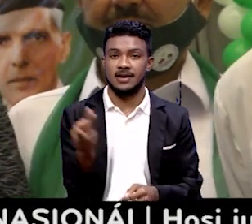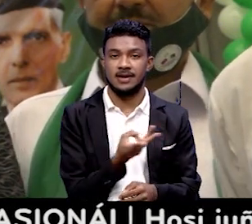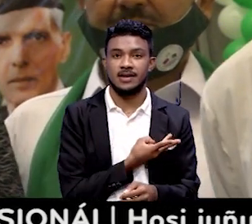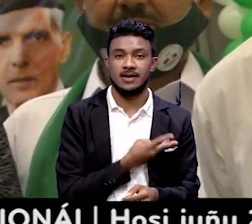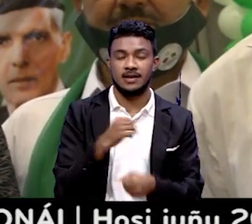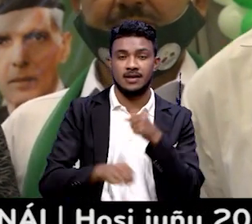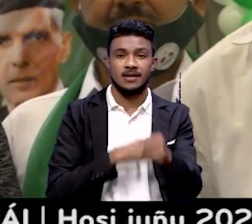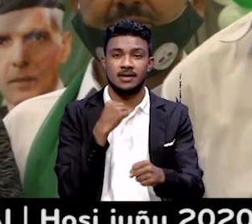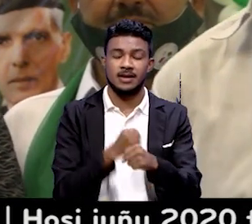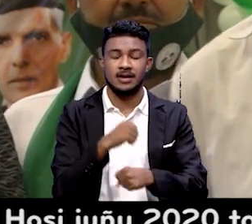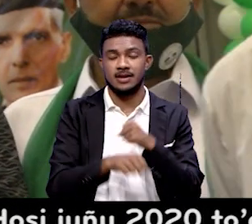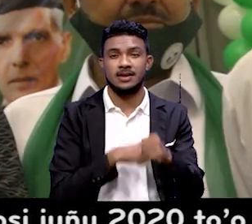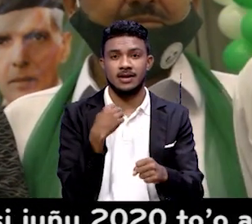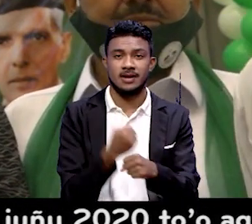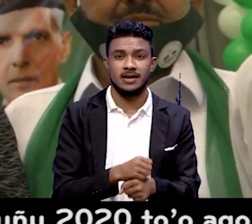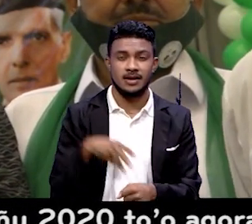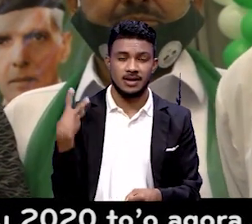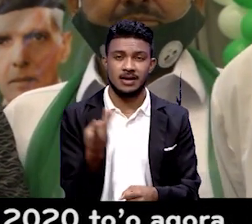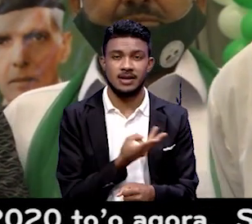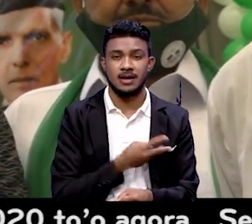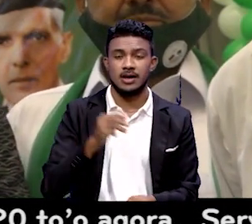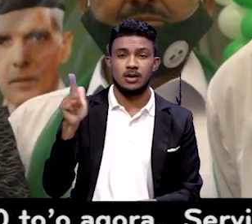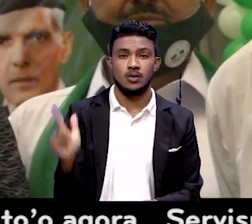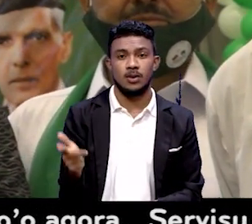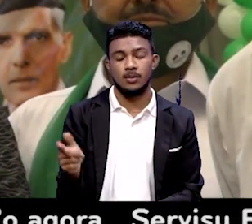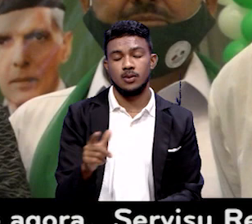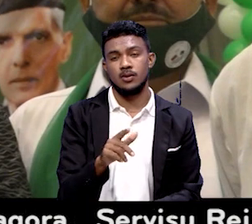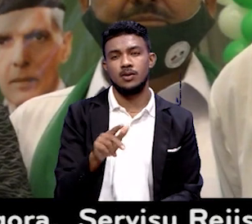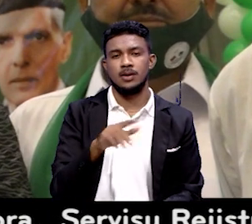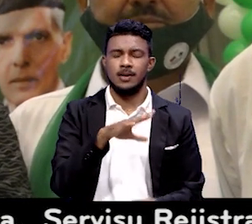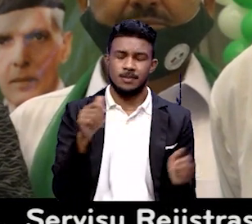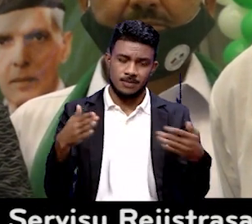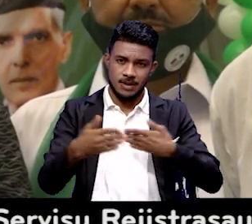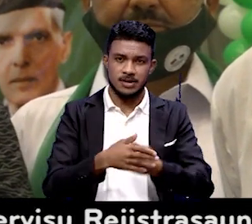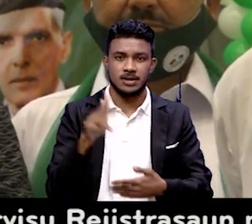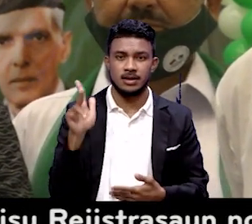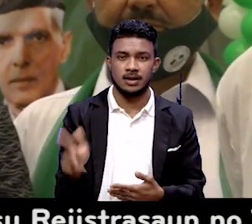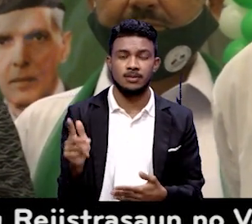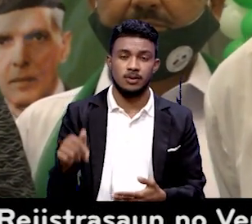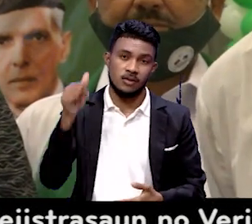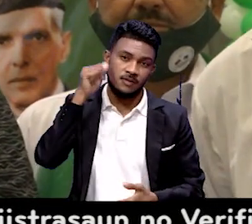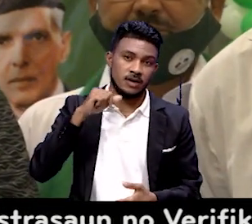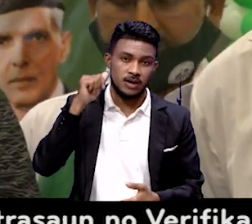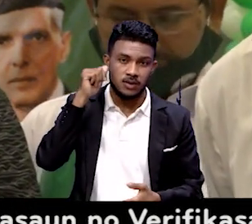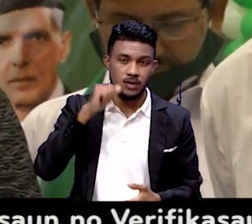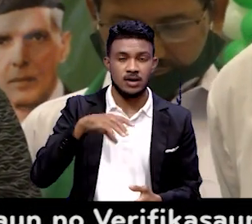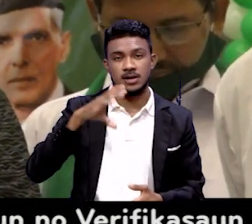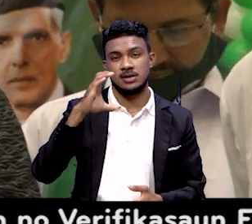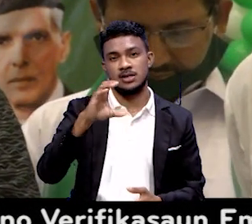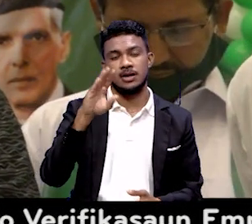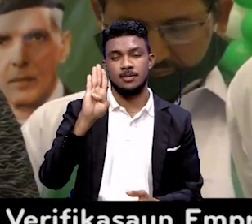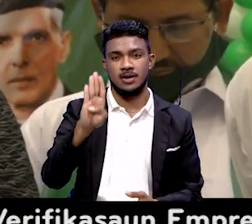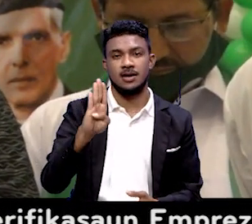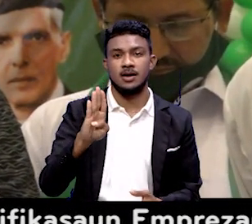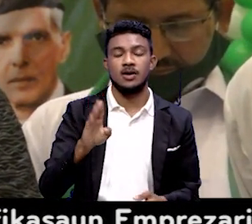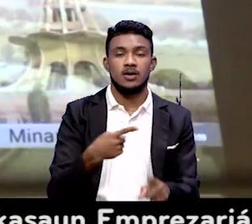tahun hampir 20-30 perempuan cewek dari